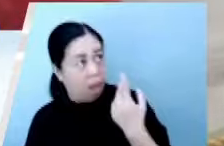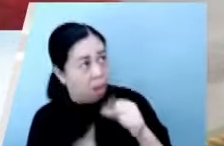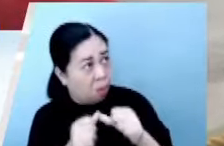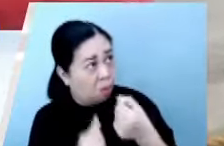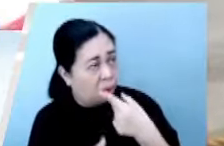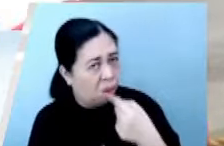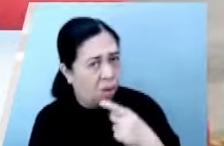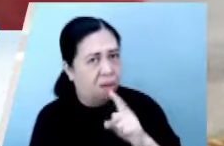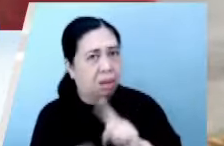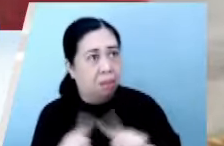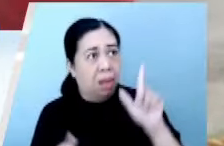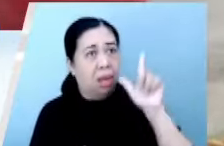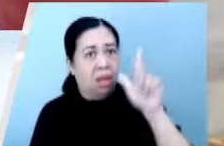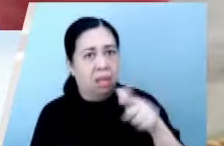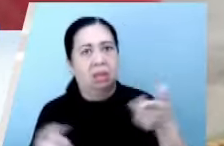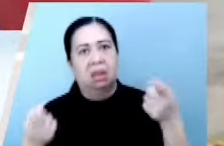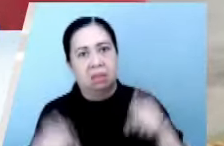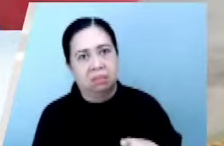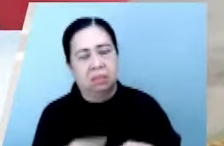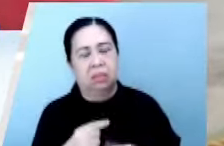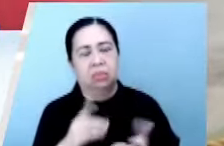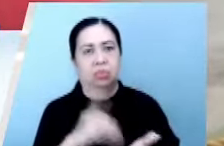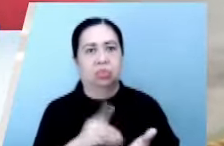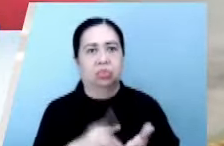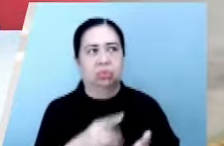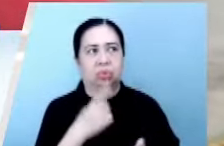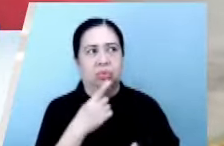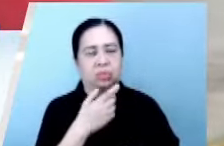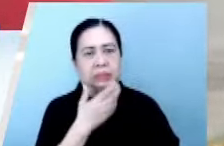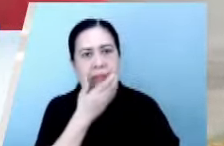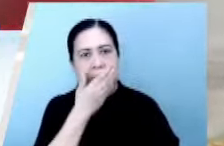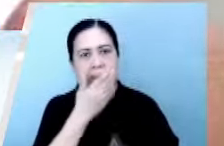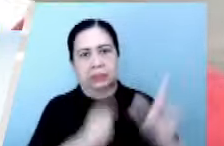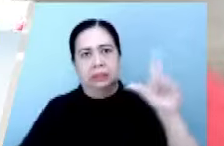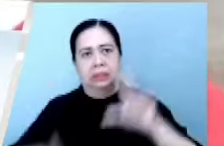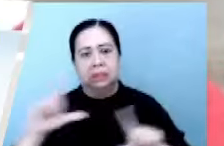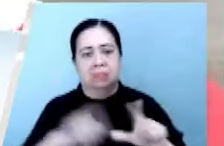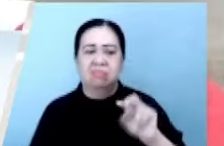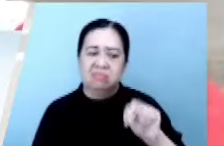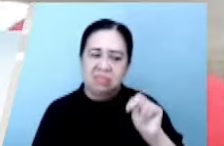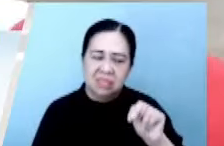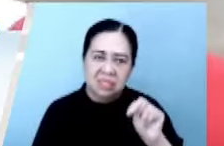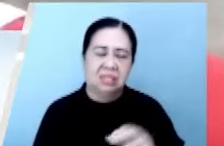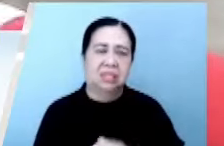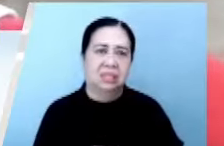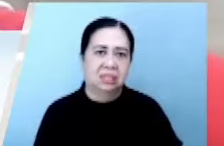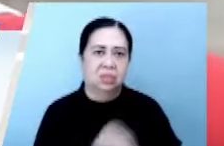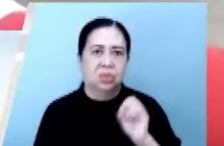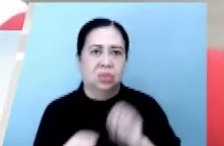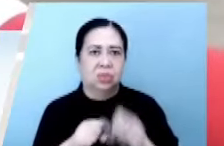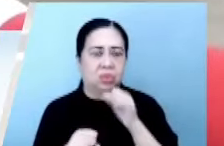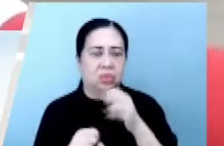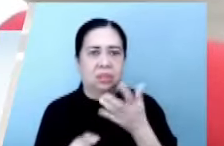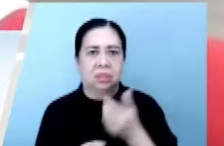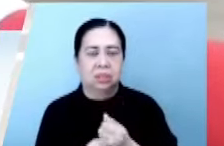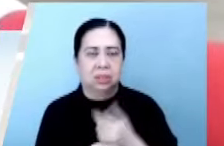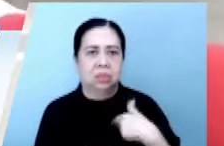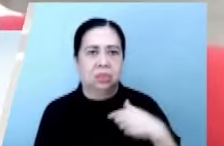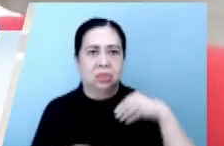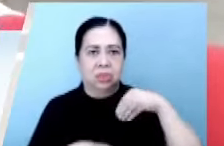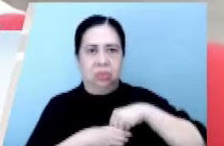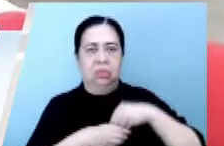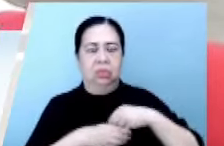ganun nga, sa doktor na mismo na naglaboratory ko, kailangan mo yan sir, sabi niya, para hindi daw maapektuhan ng mga lamang loob ko na kung halimbawa